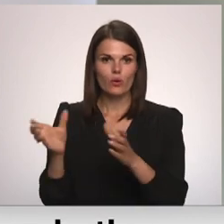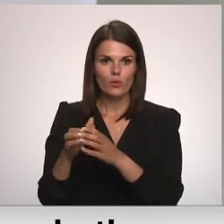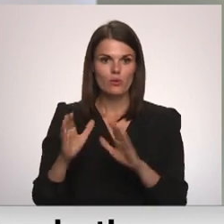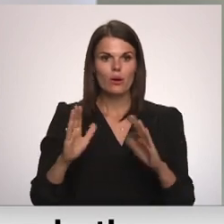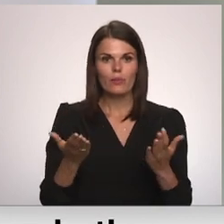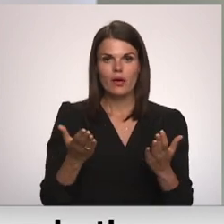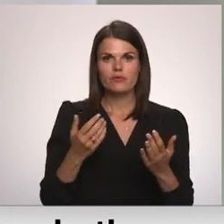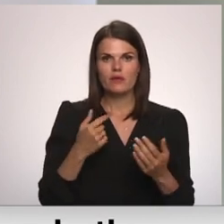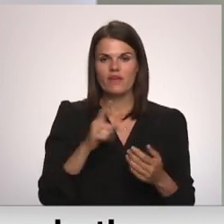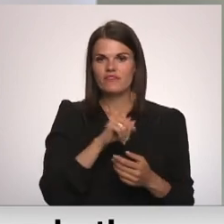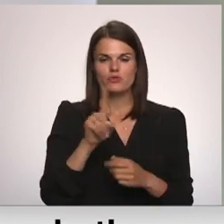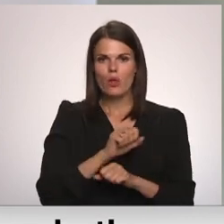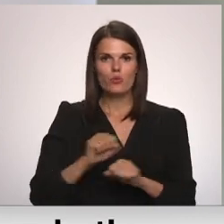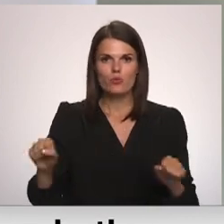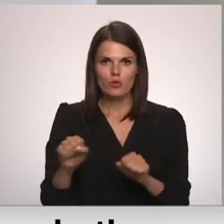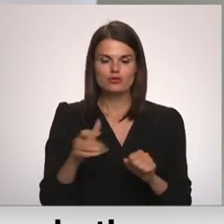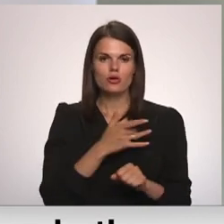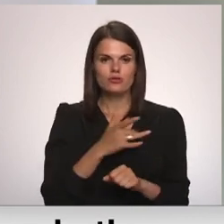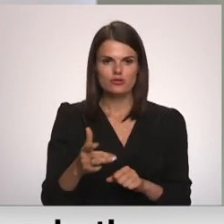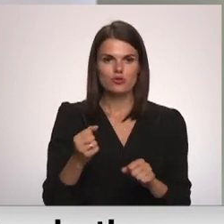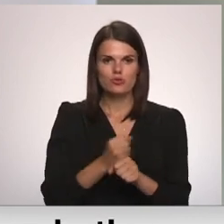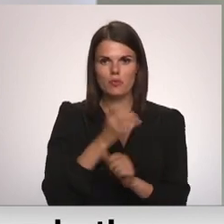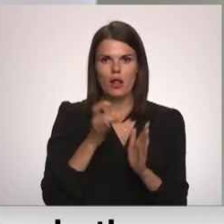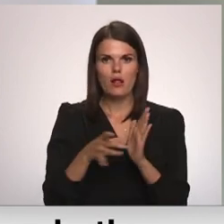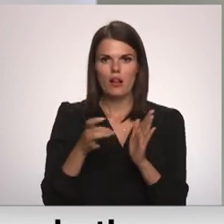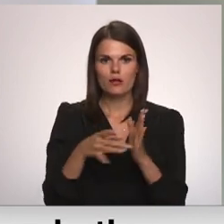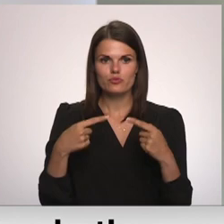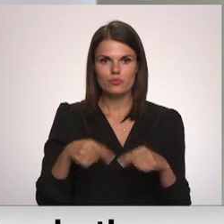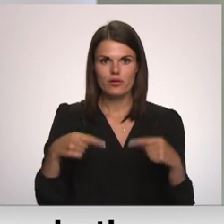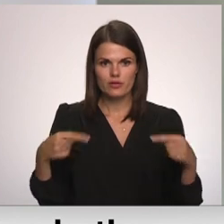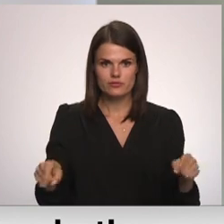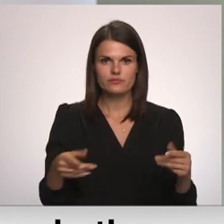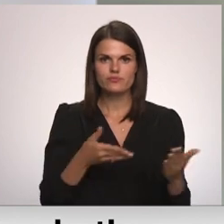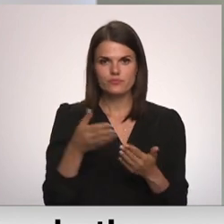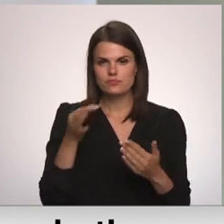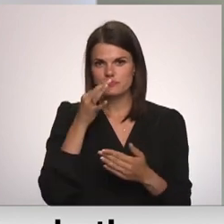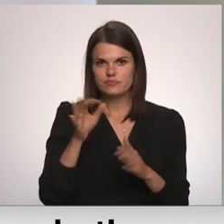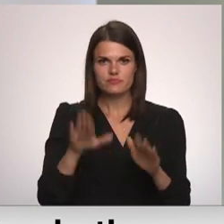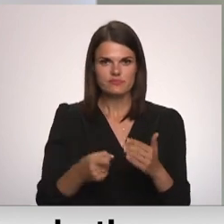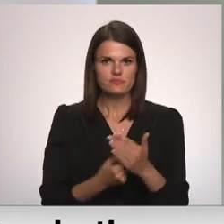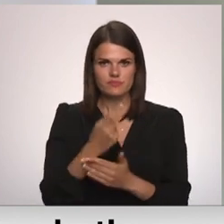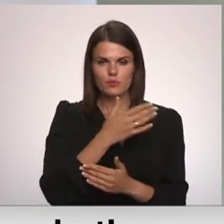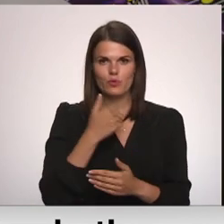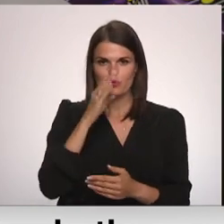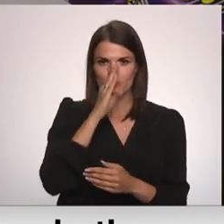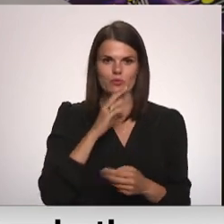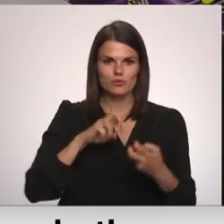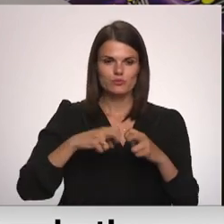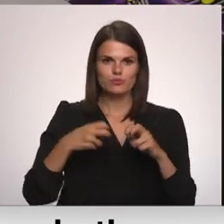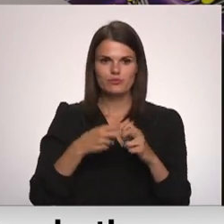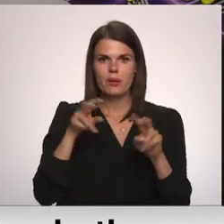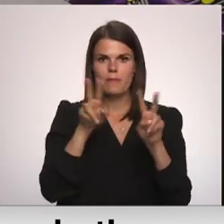pat teiktu, mums visnedrošākā grupa šķita tomēr elektropreces, kuras, nu, jāsaka, arī var radīt ļoti būtisku risku.